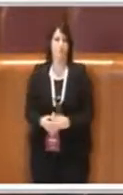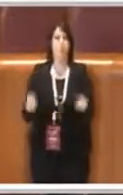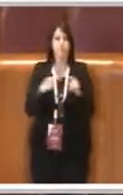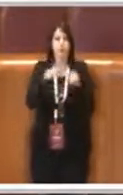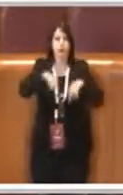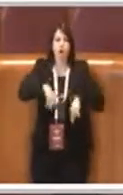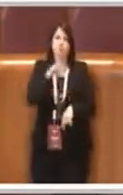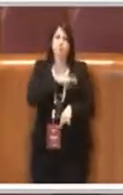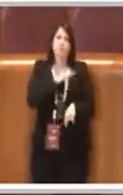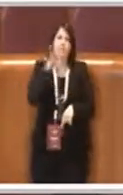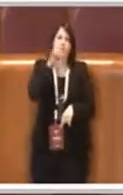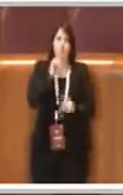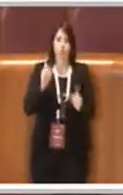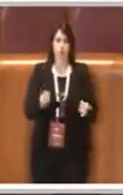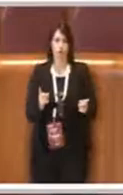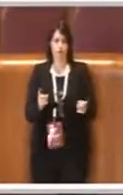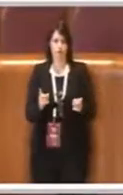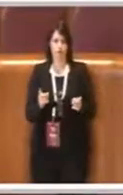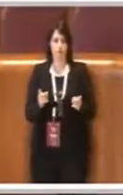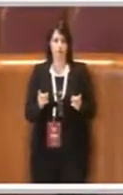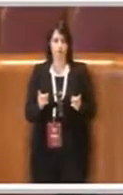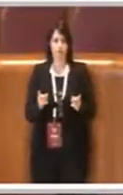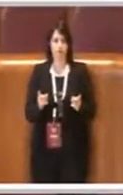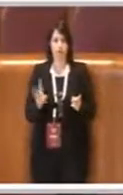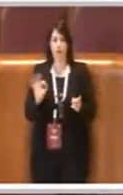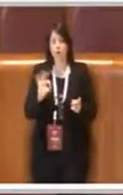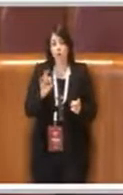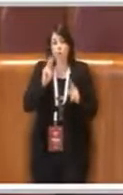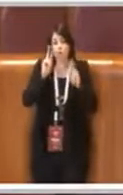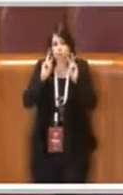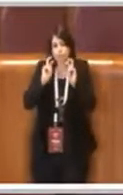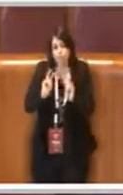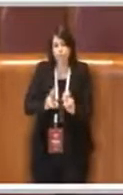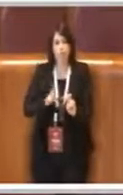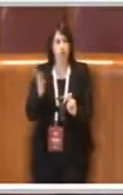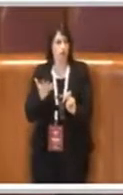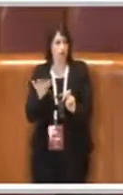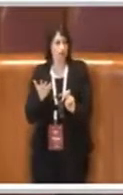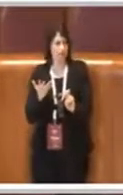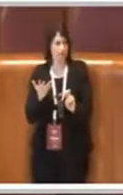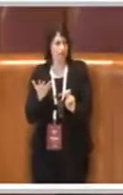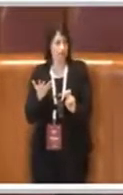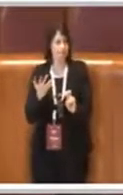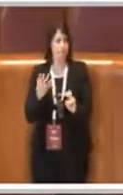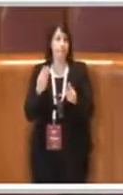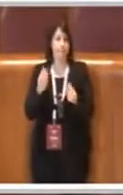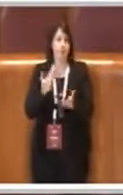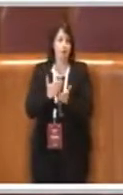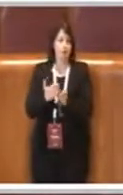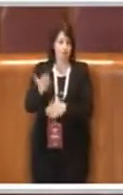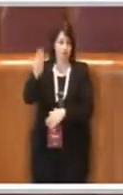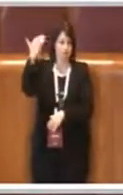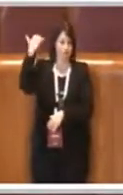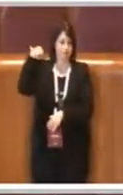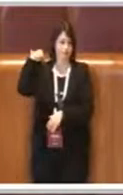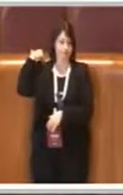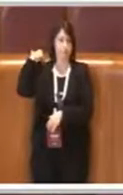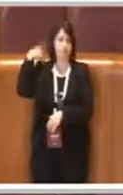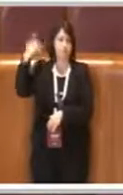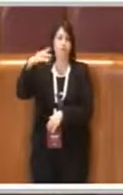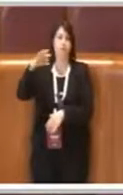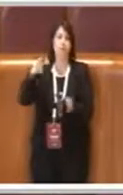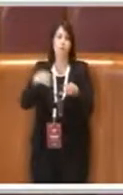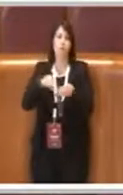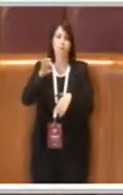capire, o comunque verificare, è che a suo tempo, quando il centrodestra con l'ex